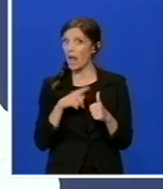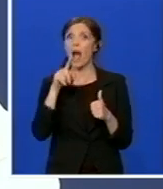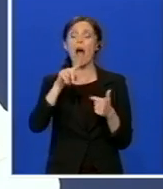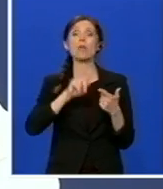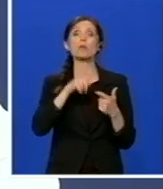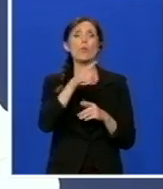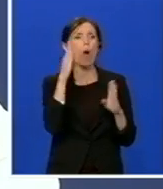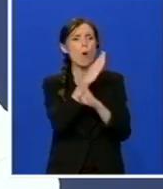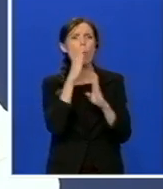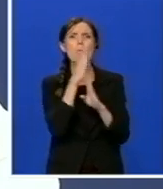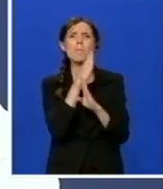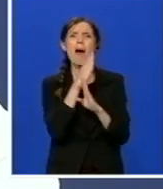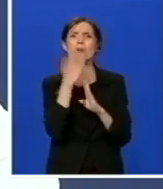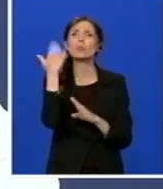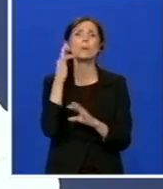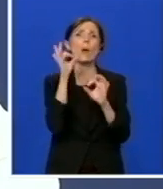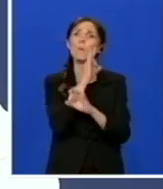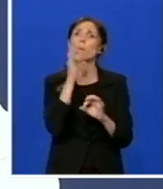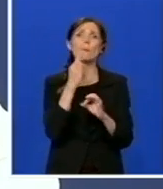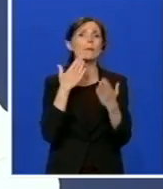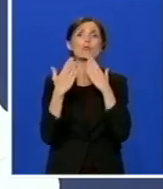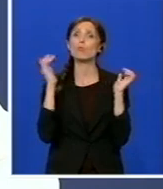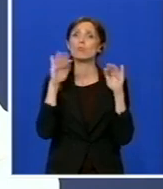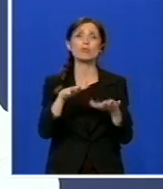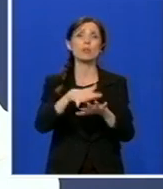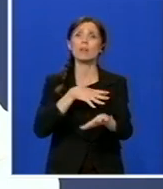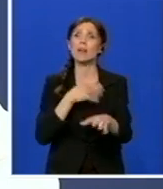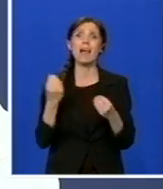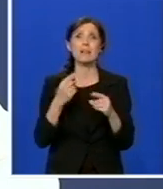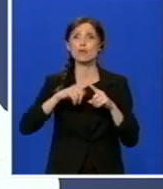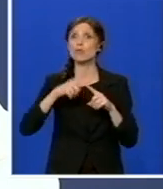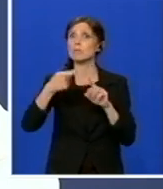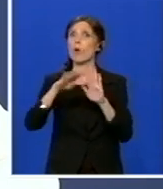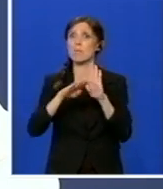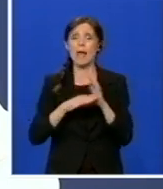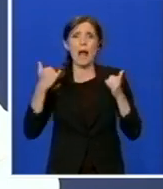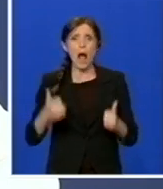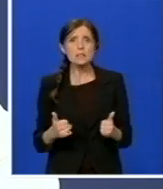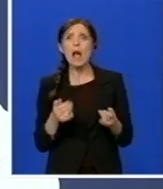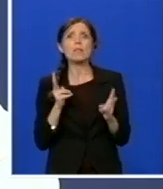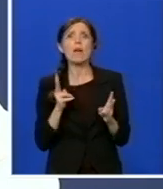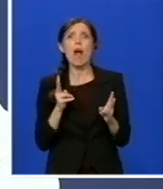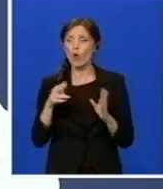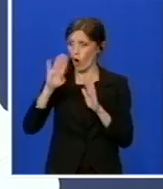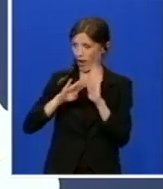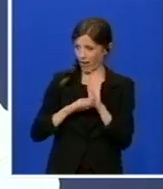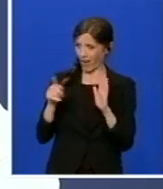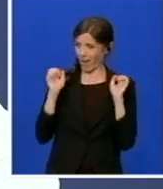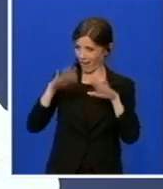nije bila zasedala baš zbog toga što su mere bile na snazi. Hvala.